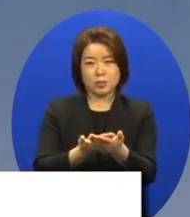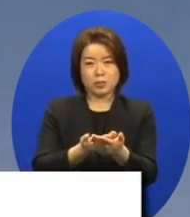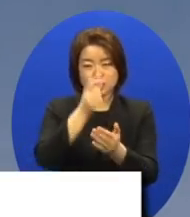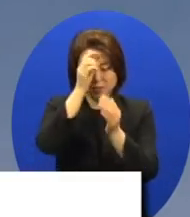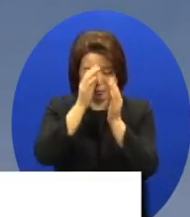기도합시다